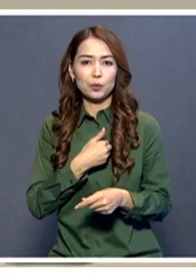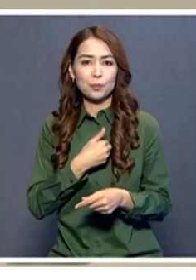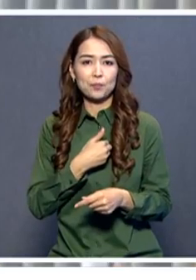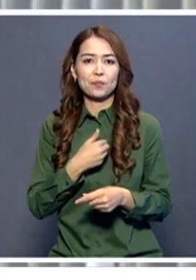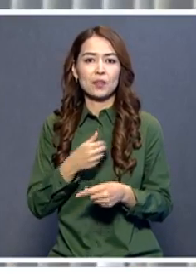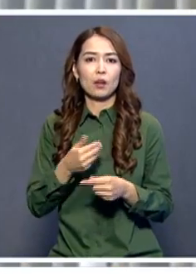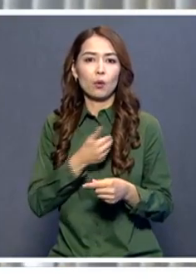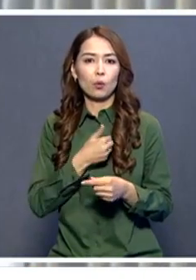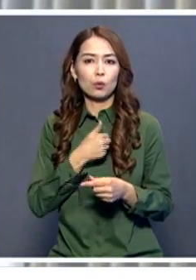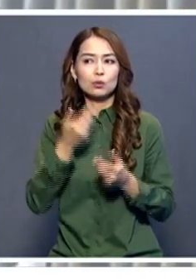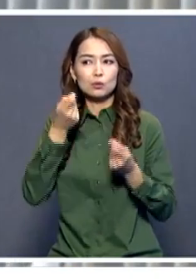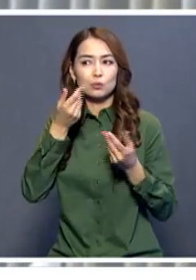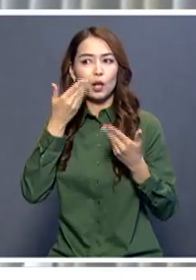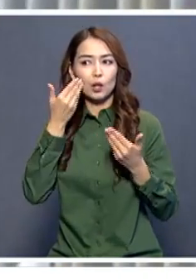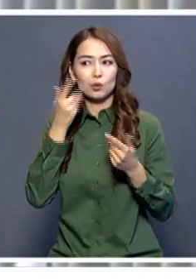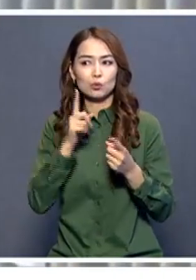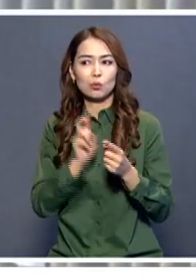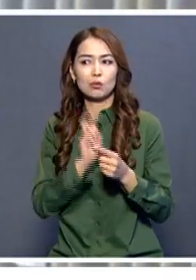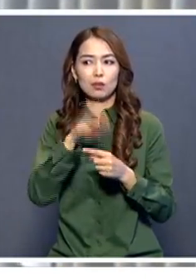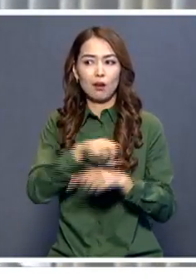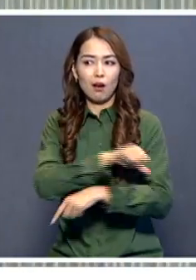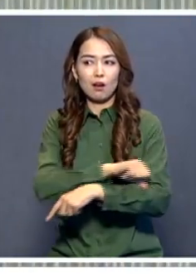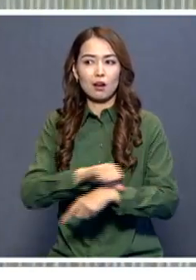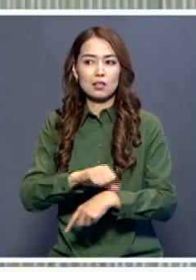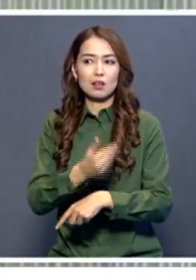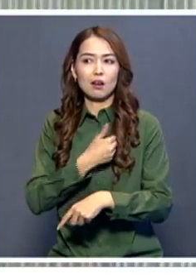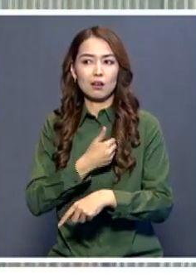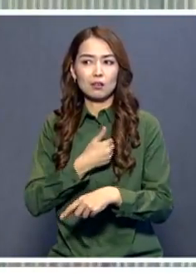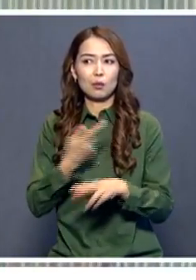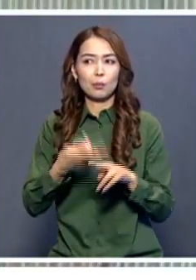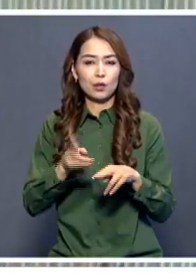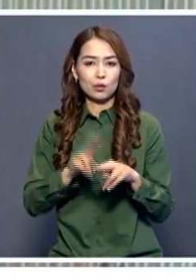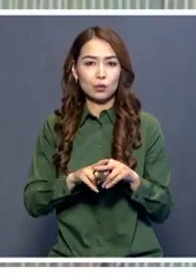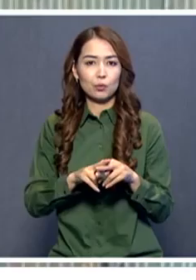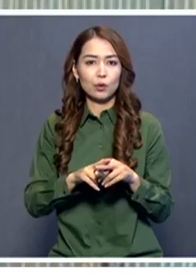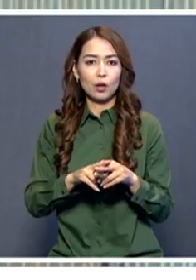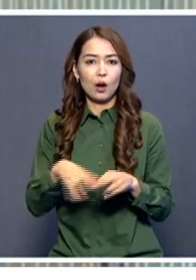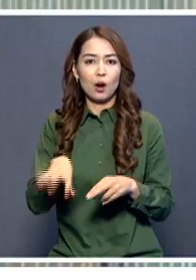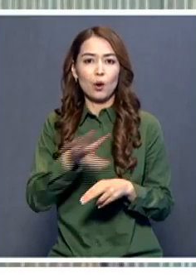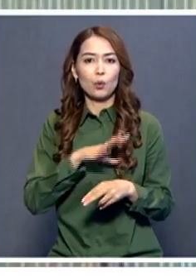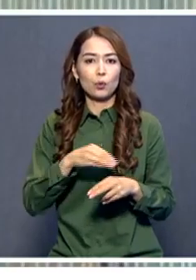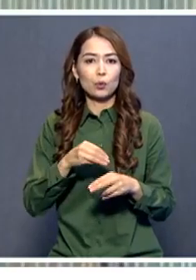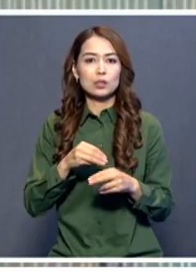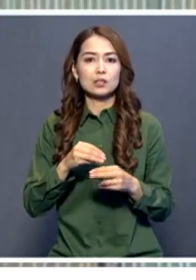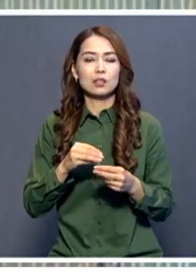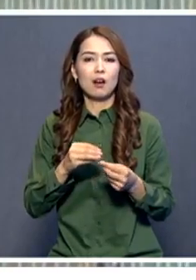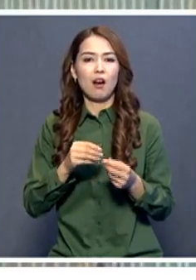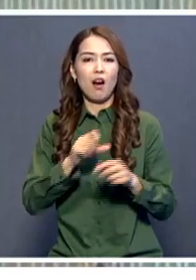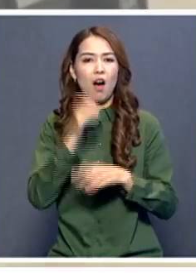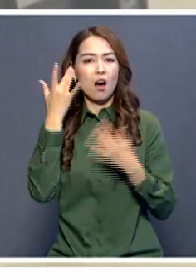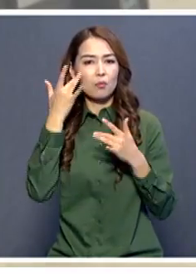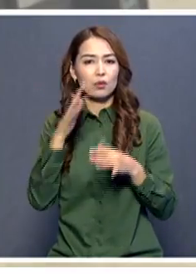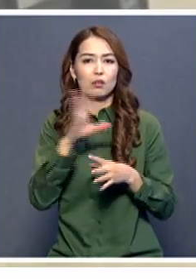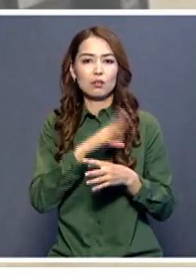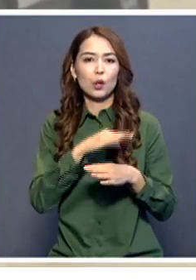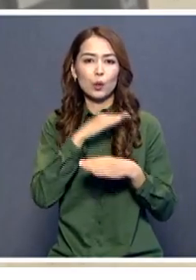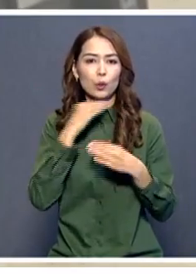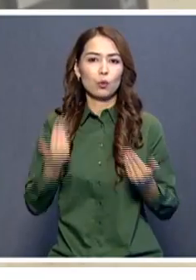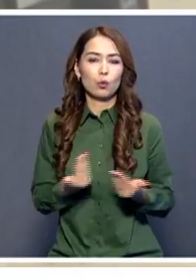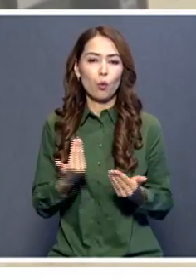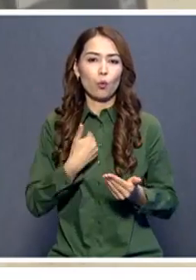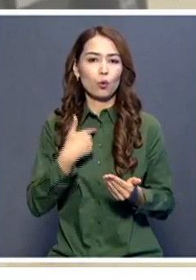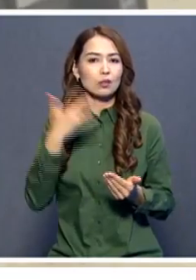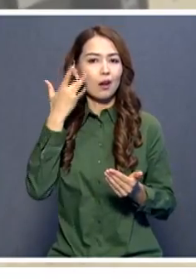түсіп, баспана алу процесін жеңілдетуден үмітті. Құрама Штаттар үкіметі баспана сұраған орталық америкалықтардың мәселесін